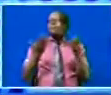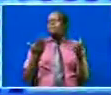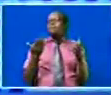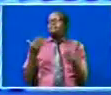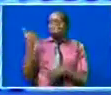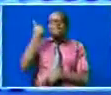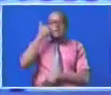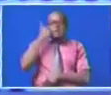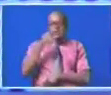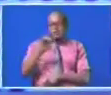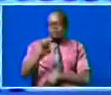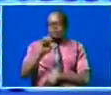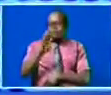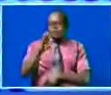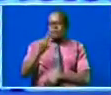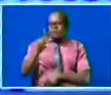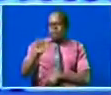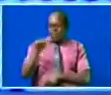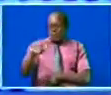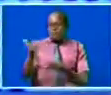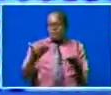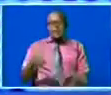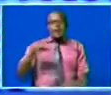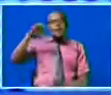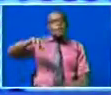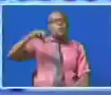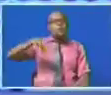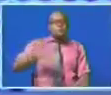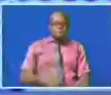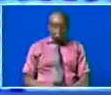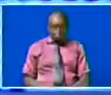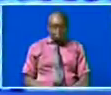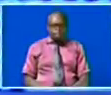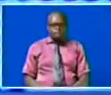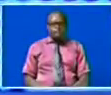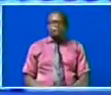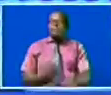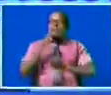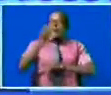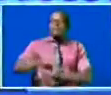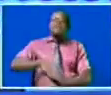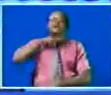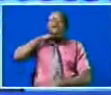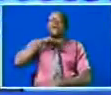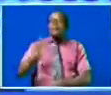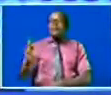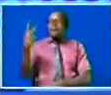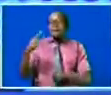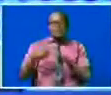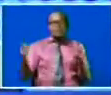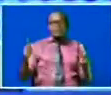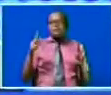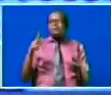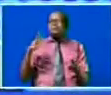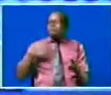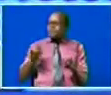wa Ebola katika taifa la Jamhuri ya Demokrasia ya Congo. Kufuatia maafa hayo mtazamaji, Kenya imeanza